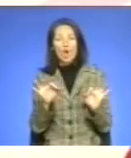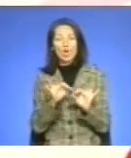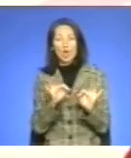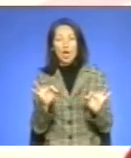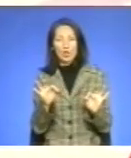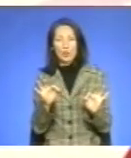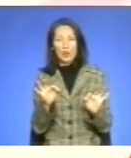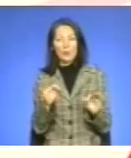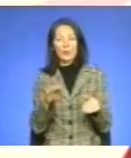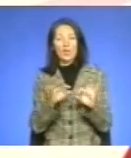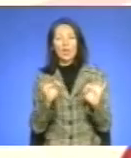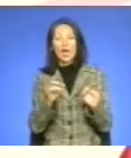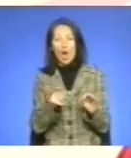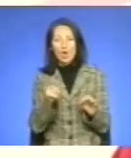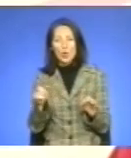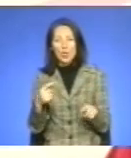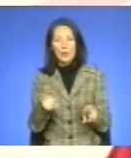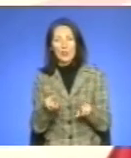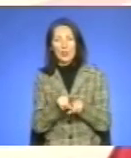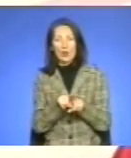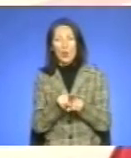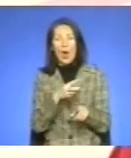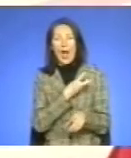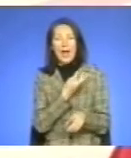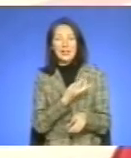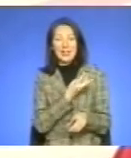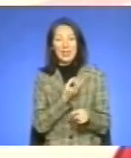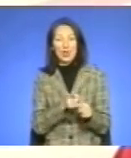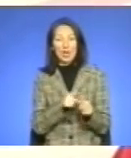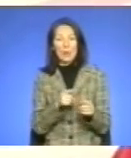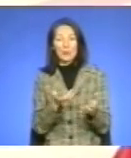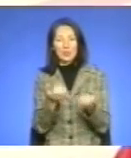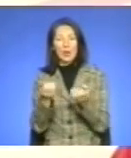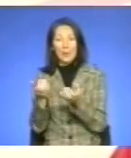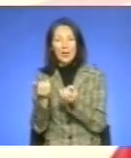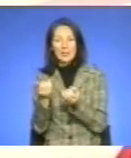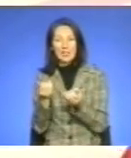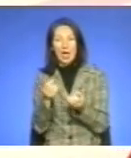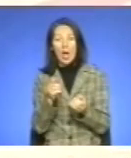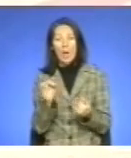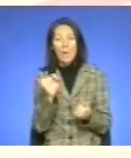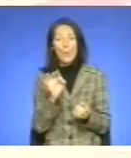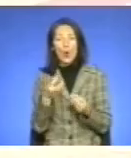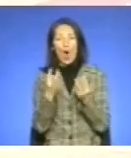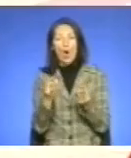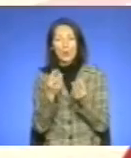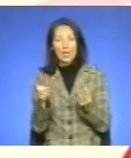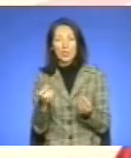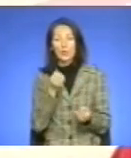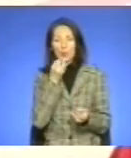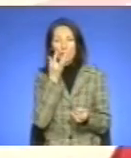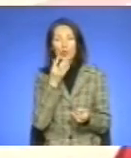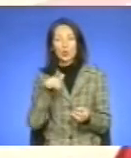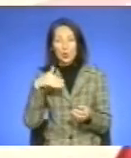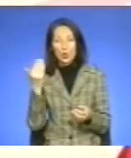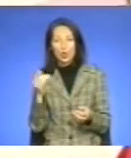ну, підносимо людям якусь таку, ну, енергію, яка б до них сприймалася про пожежників, ну, в позитивну сторону,